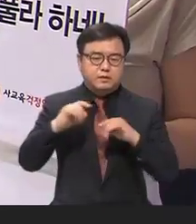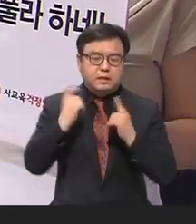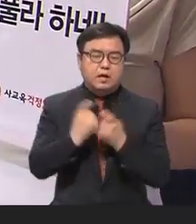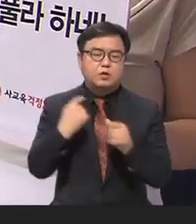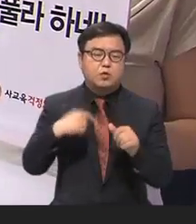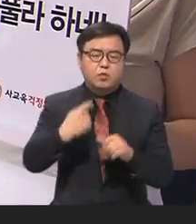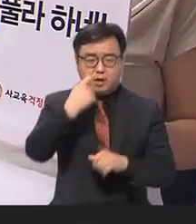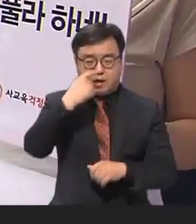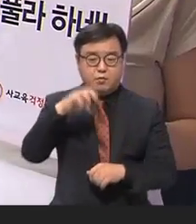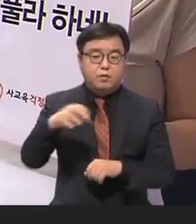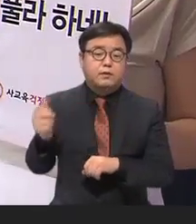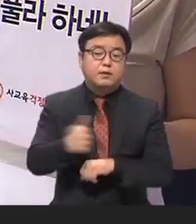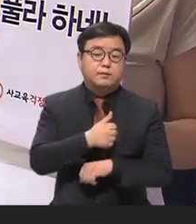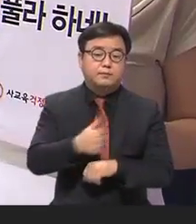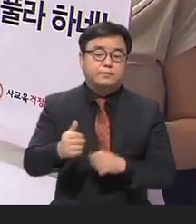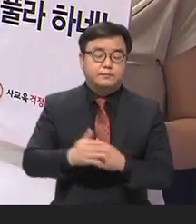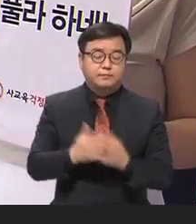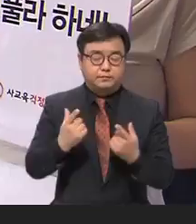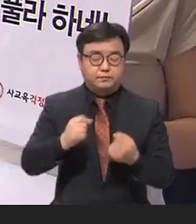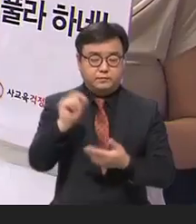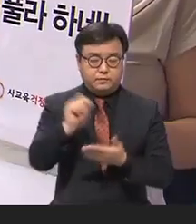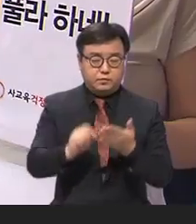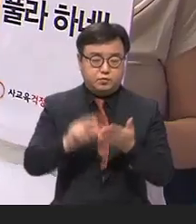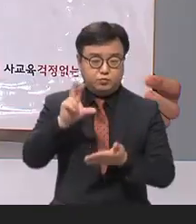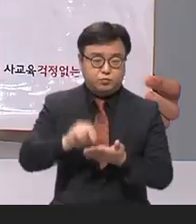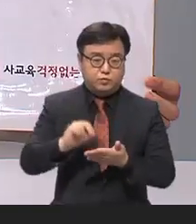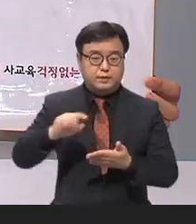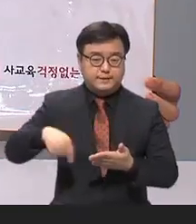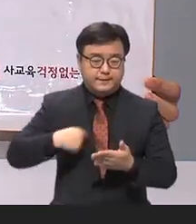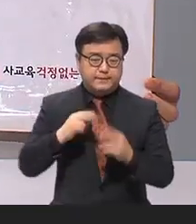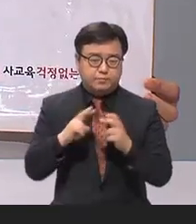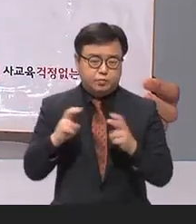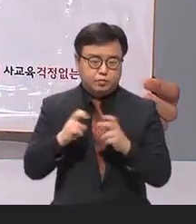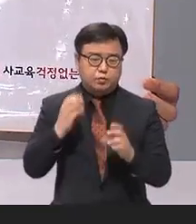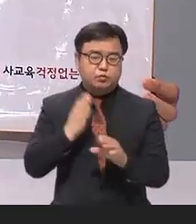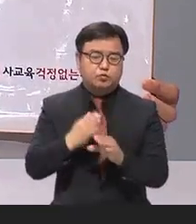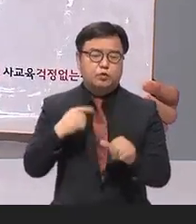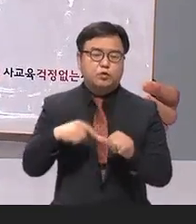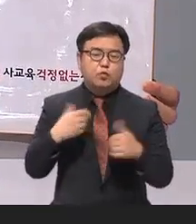교육부는 해당 대학들의 논술 문제를 자체 분석하고 있으며 이후